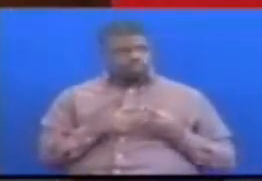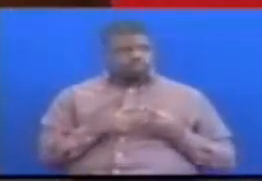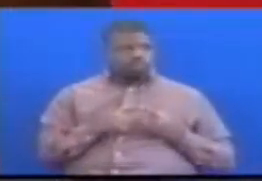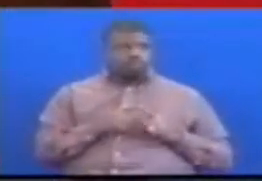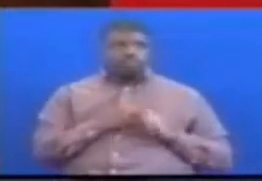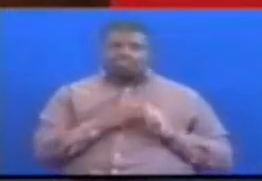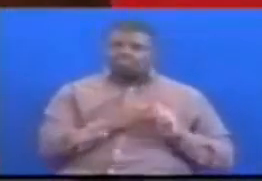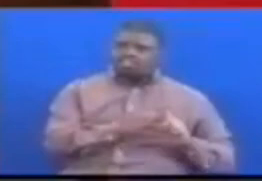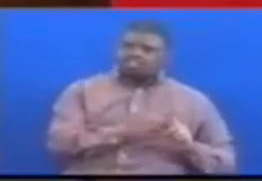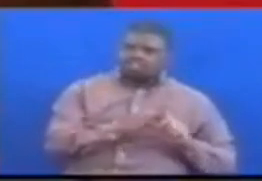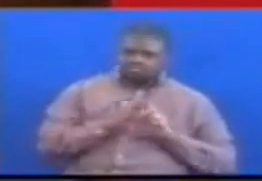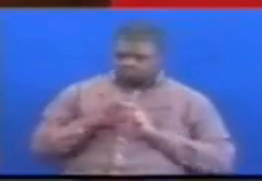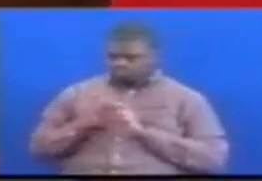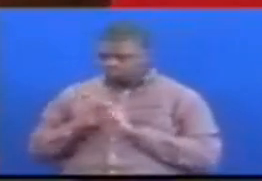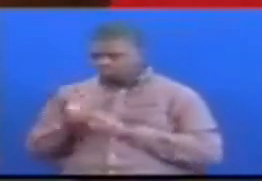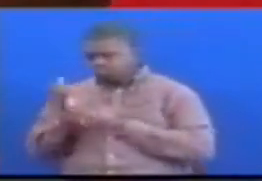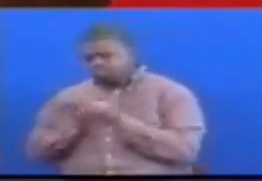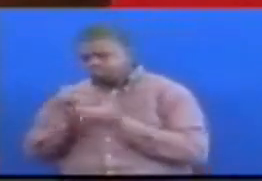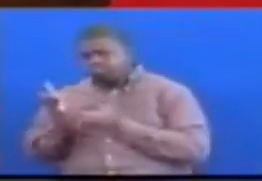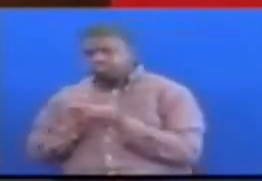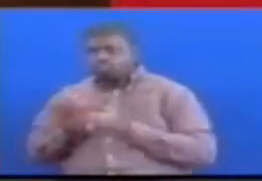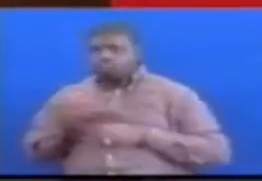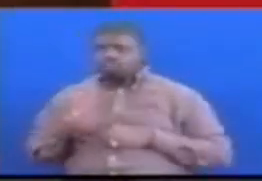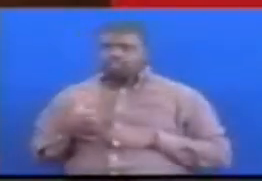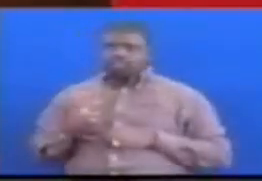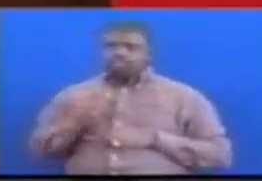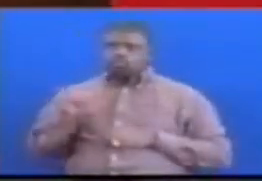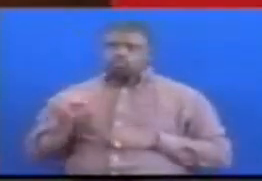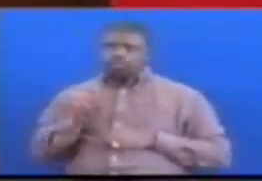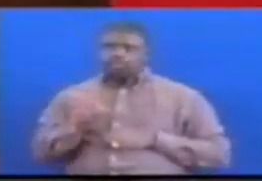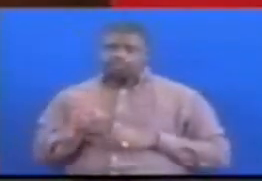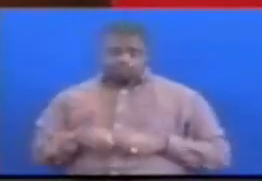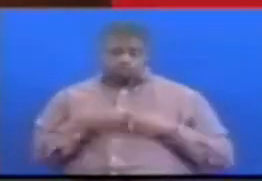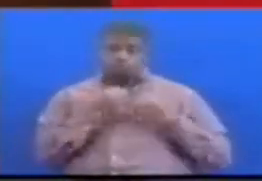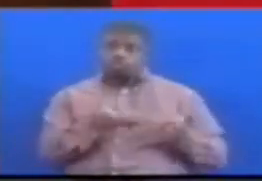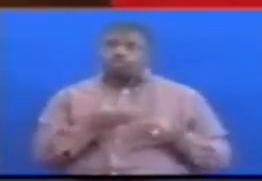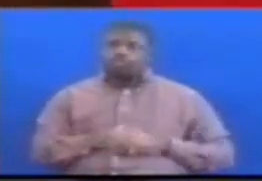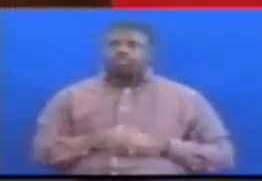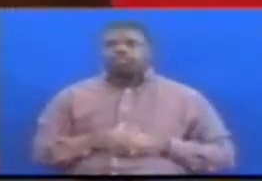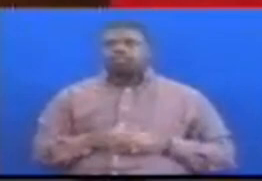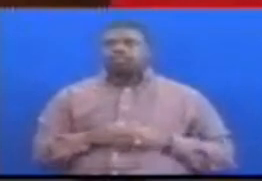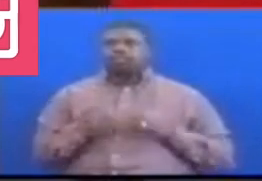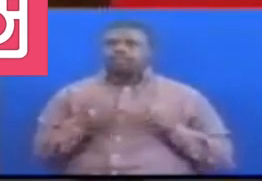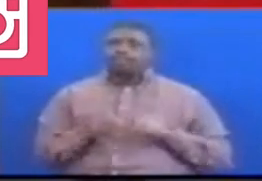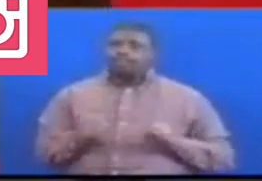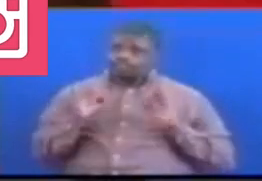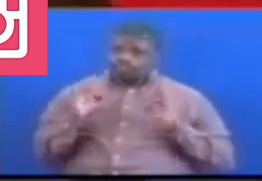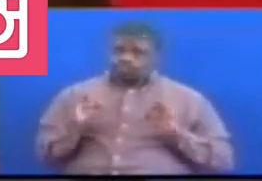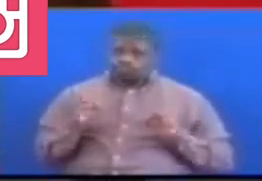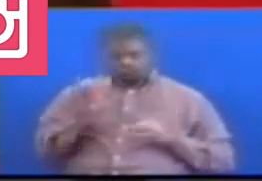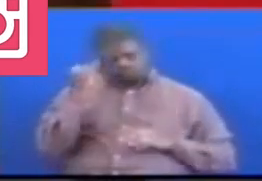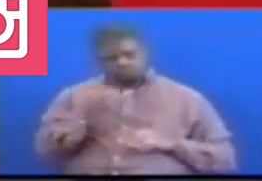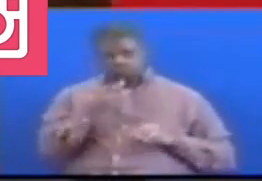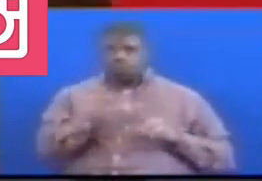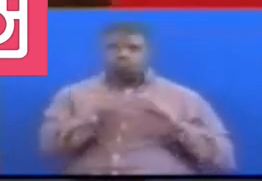nimefuatilia mijadala tangu waziri alipotoa hoja hii. Ni vizuri sana niwashauri